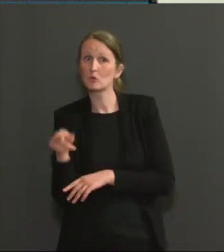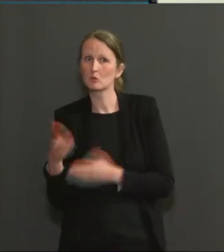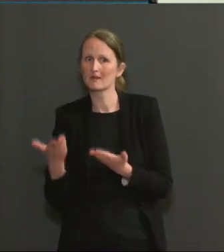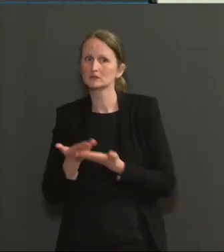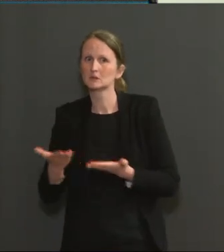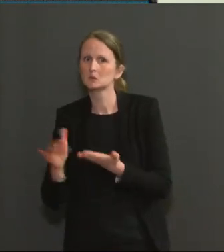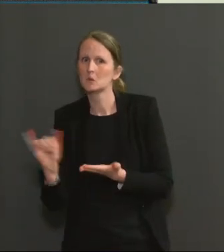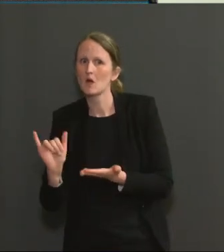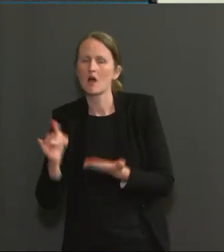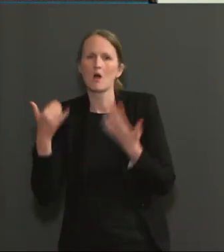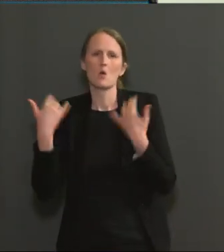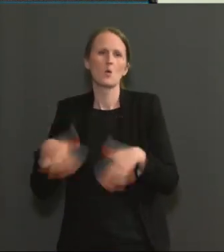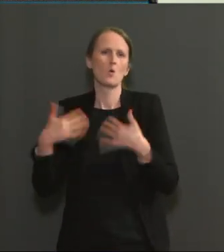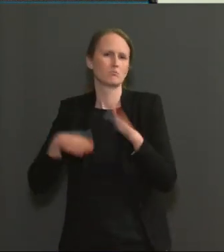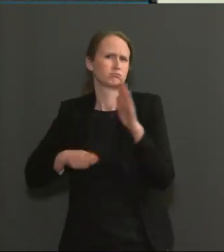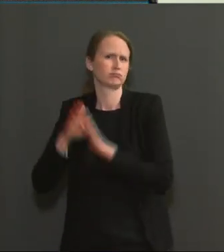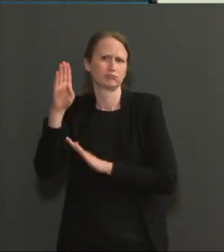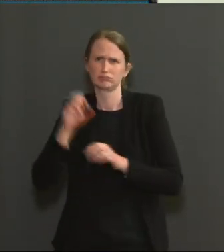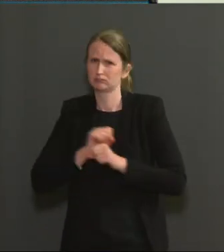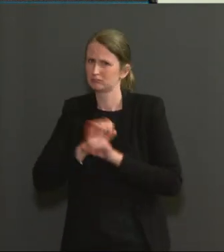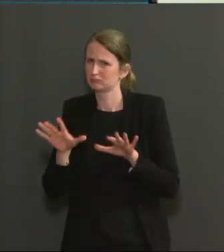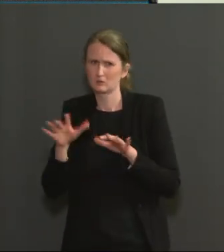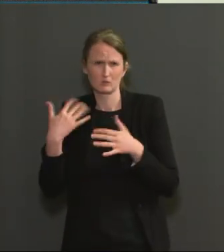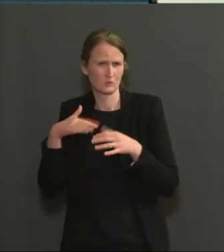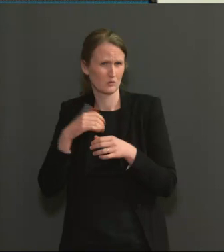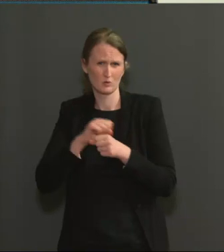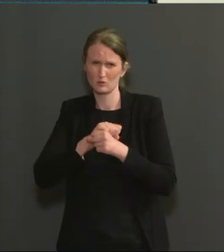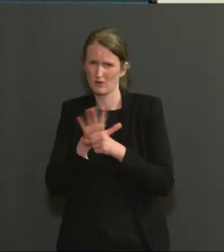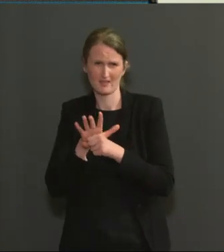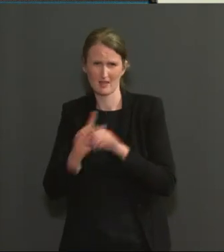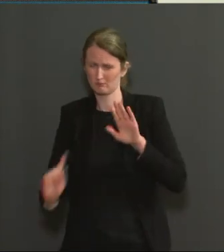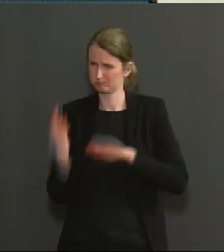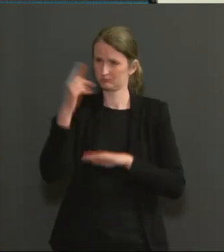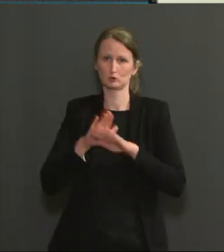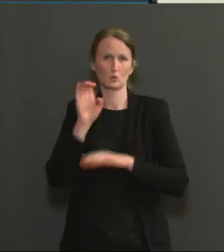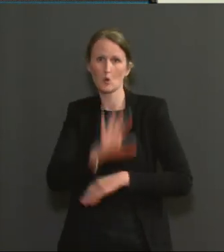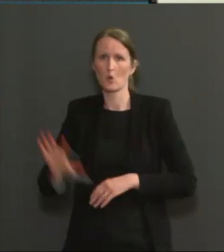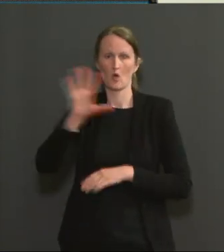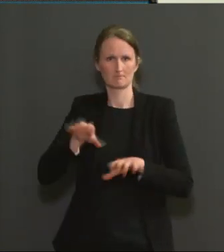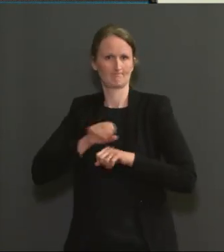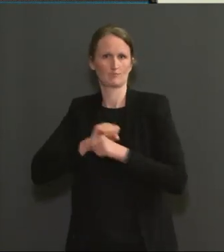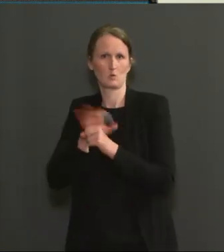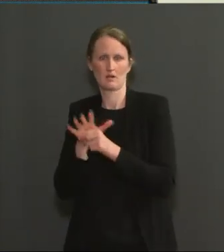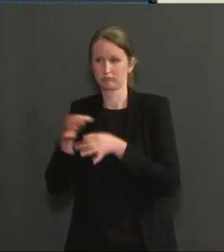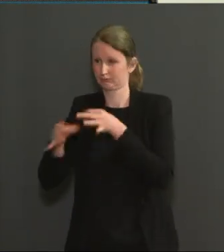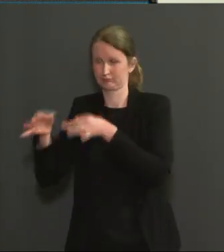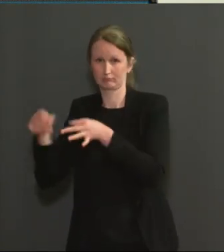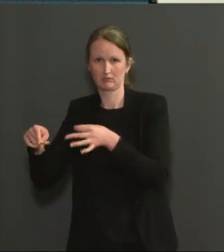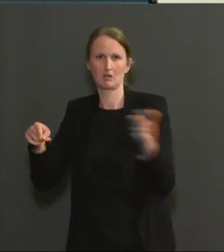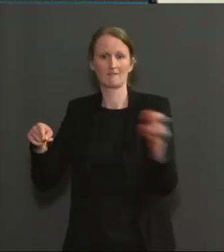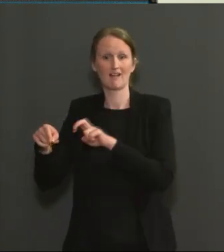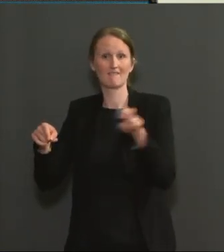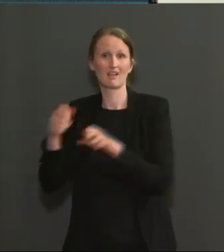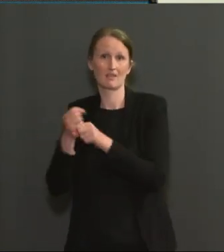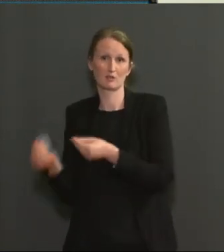plus haut taux de contamination en Europe toutes ces explications sont des spéculations toutes ces explications